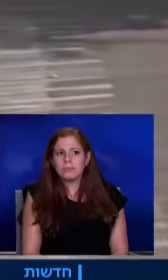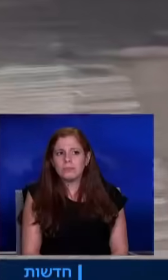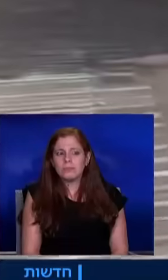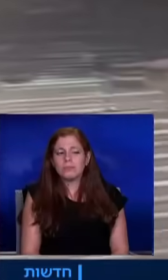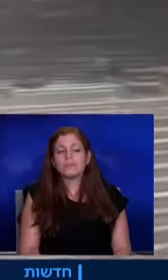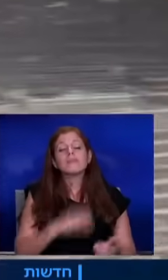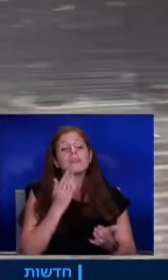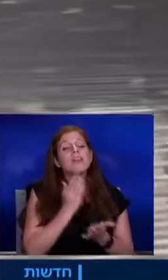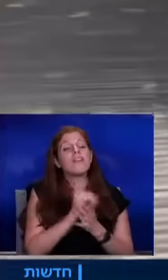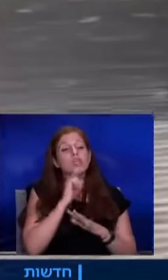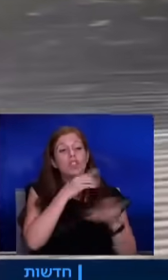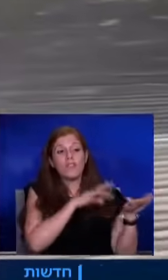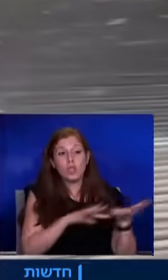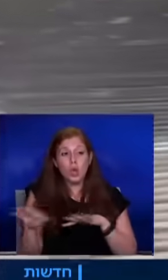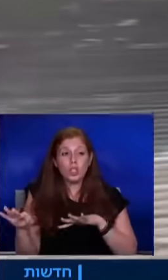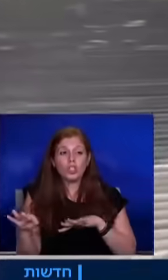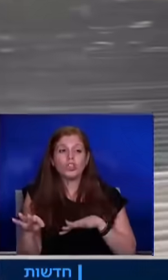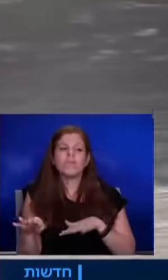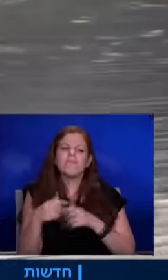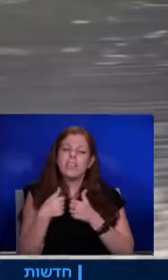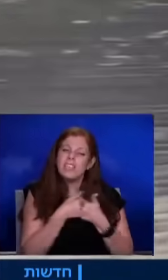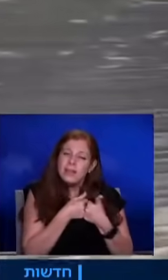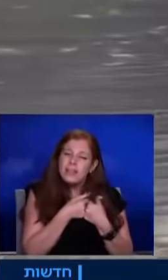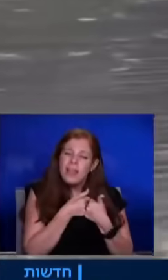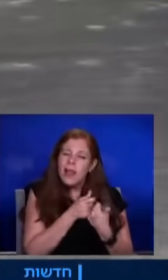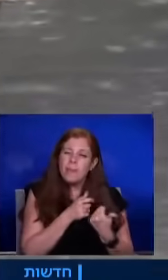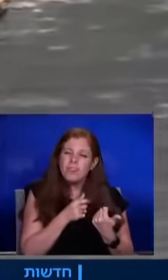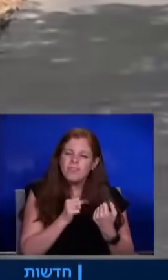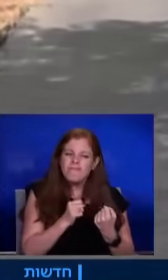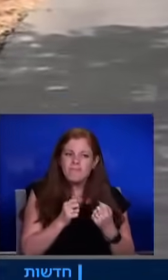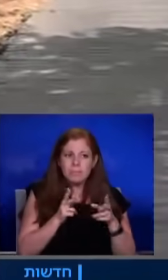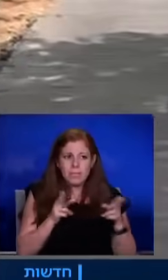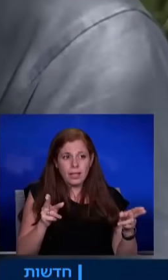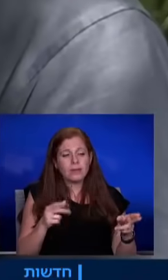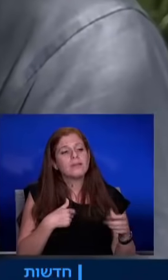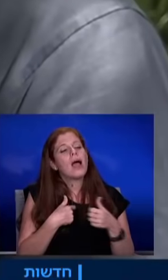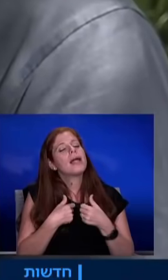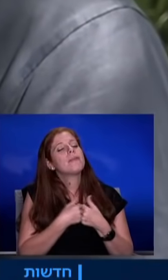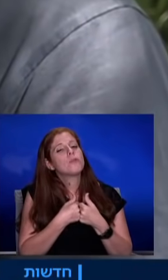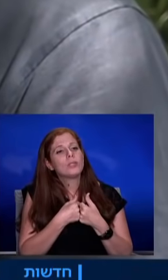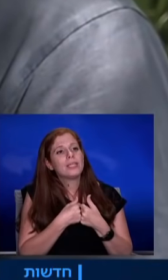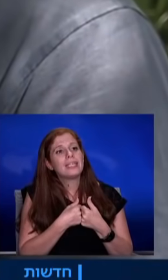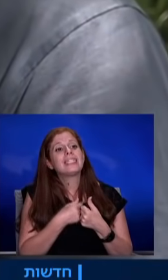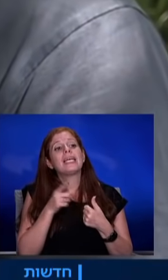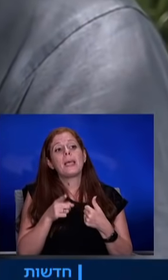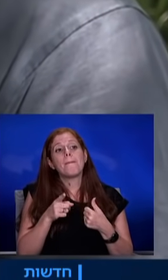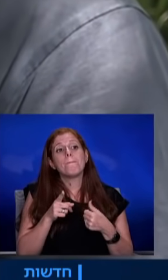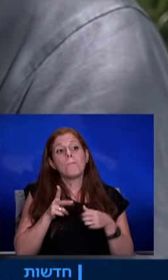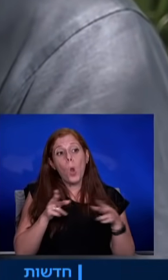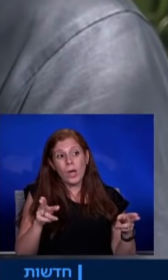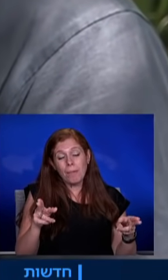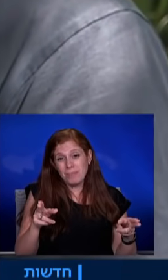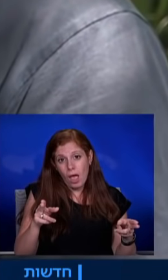כבר שנה ותשעה חודשים היא בזירת אגרוף עיקשת עם הסרטן. אני מתמודדת עם לוקמיה היי ריסק, סרטן